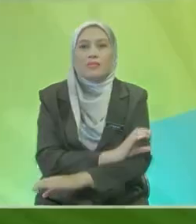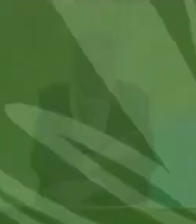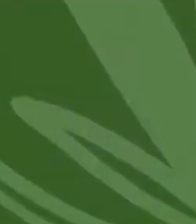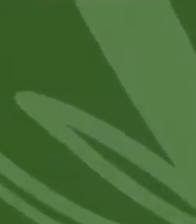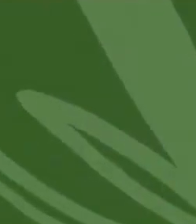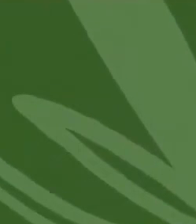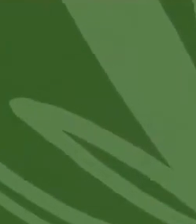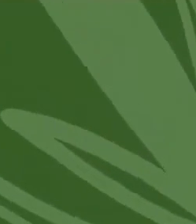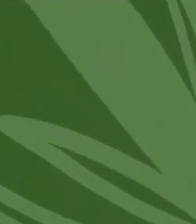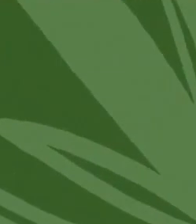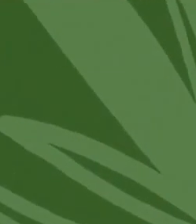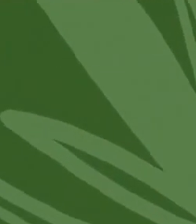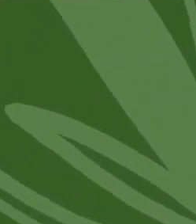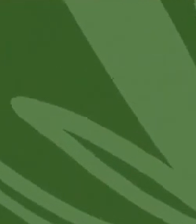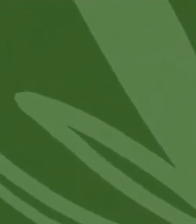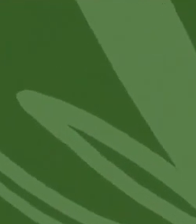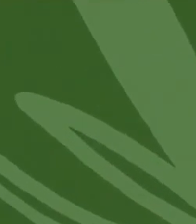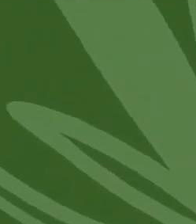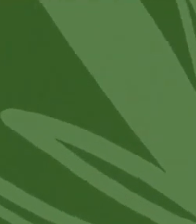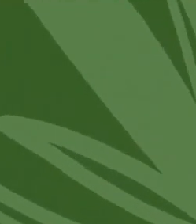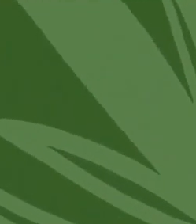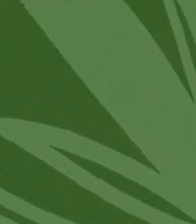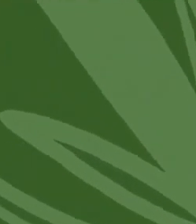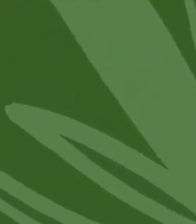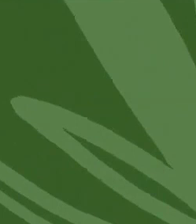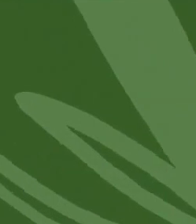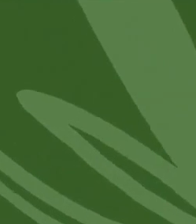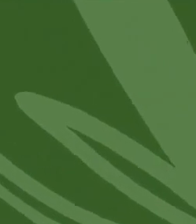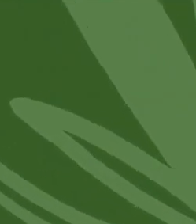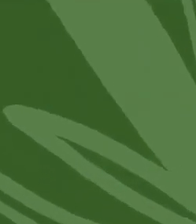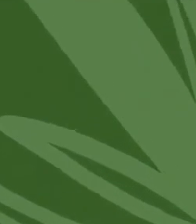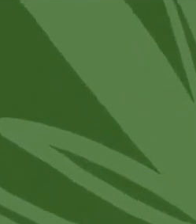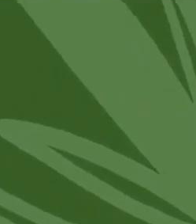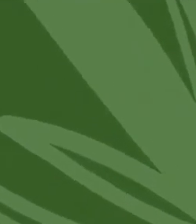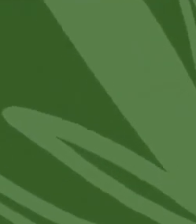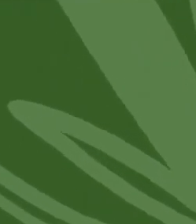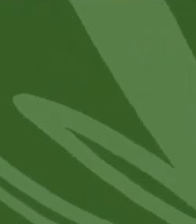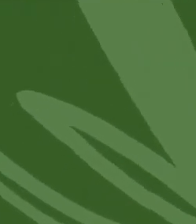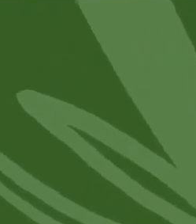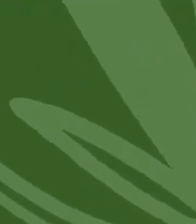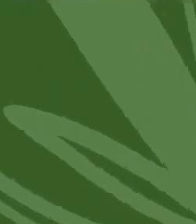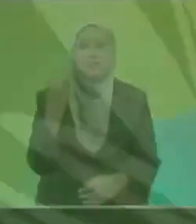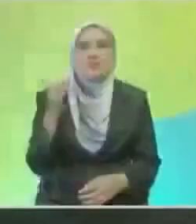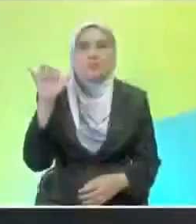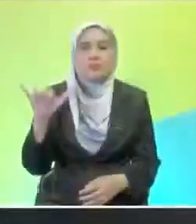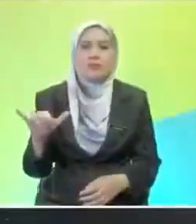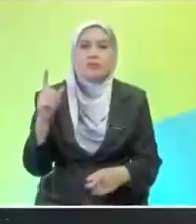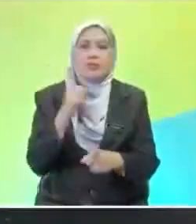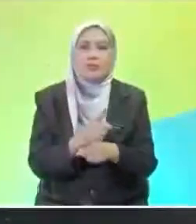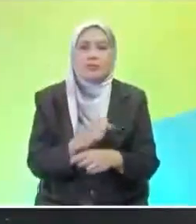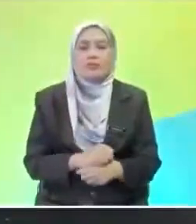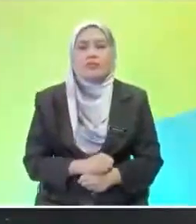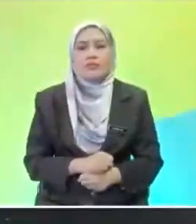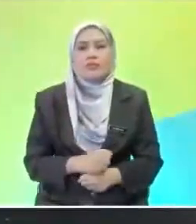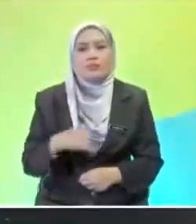keempat-empat mereka dah berjaya membaca pantun dengan nada dan intonasi yang betul. Betul. Okay, intonasi yang